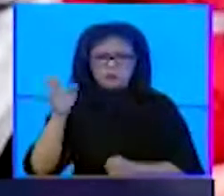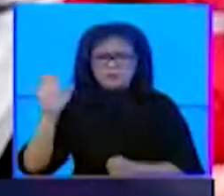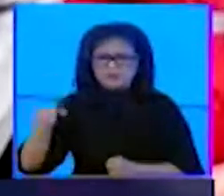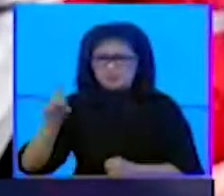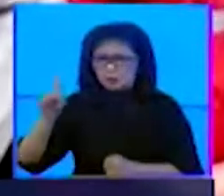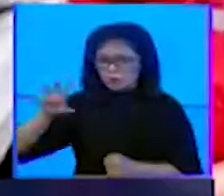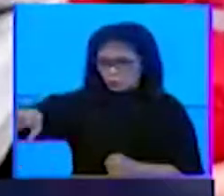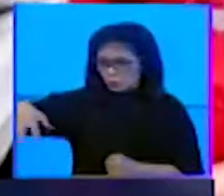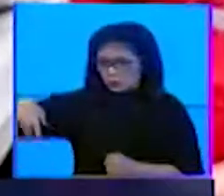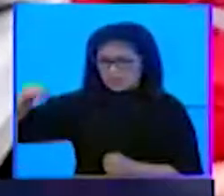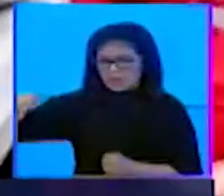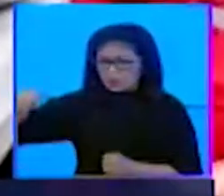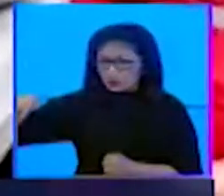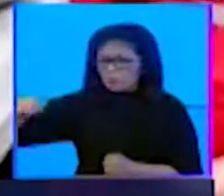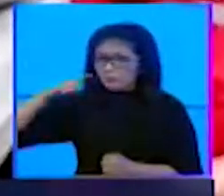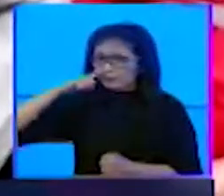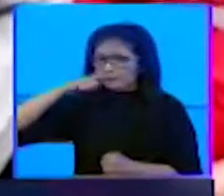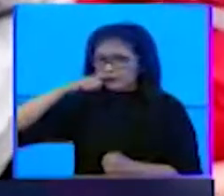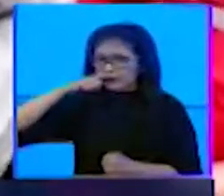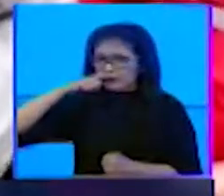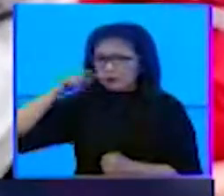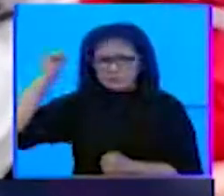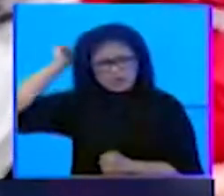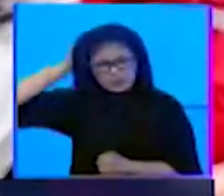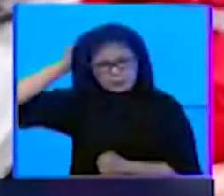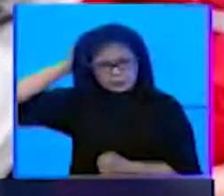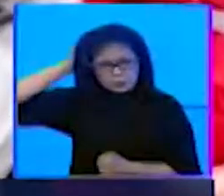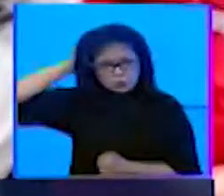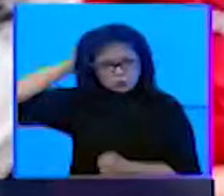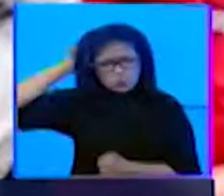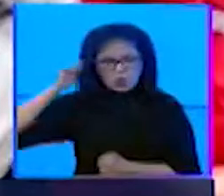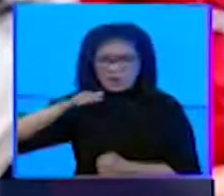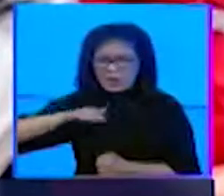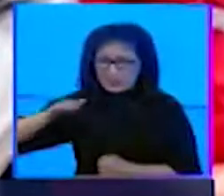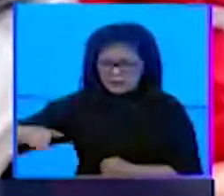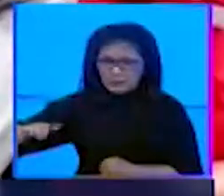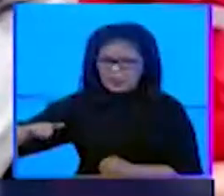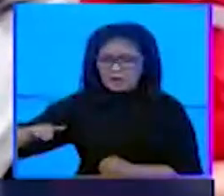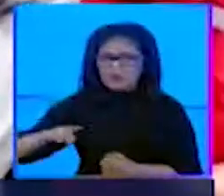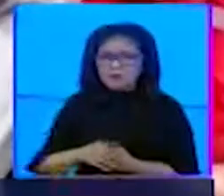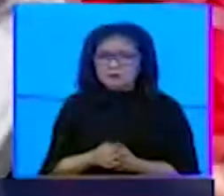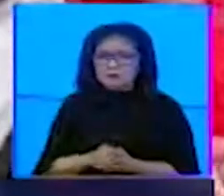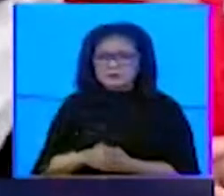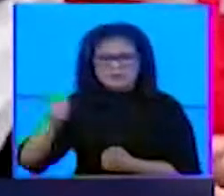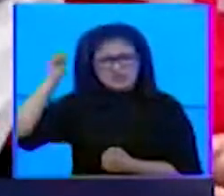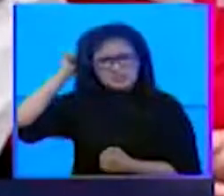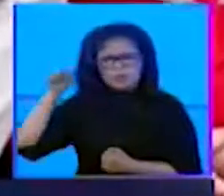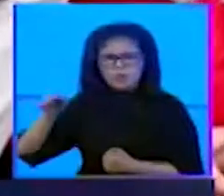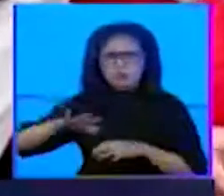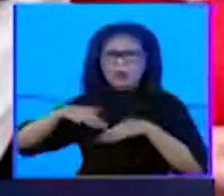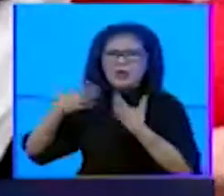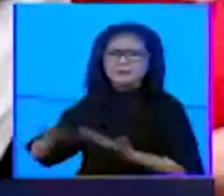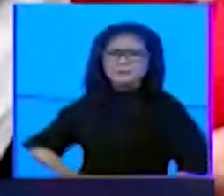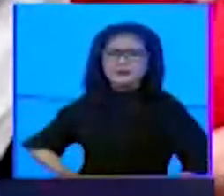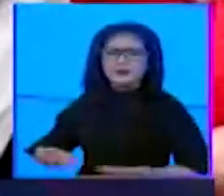tersebut bapak, ibu, kemudian anak, dan ibunya sedang hamil. Kami berupaya